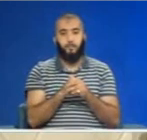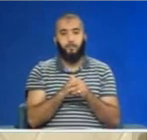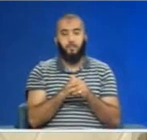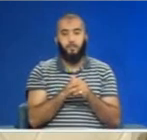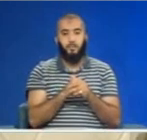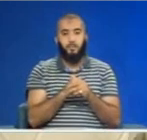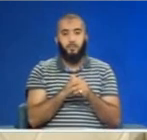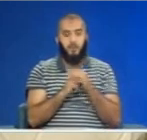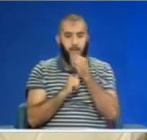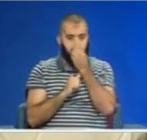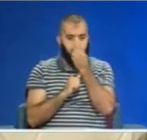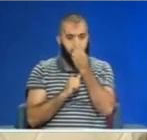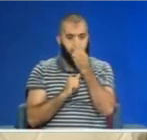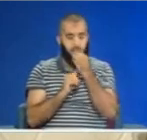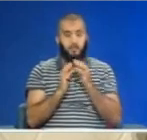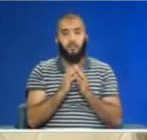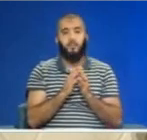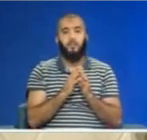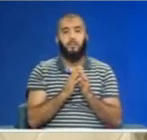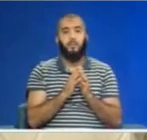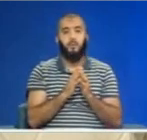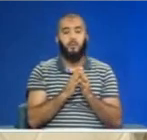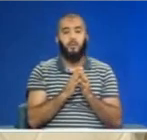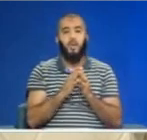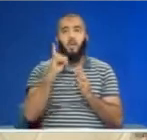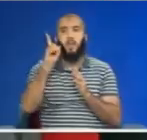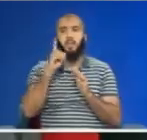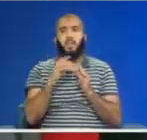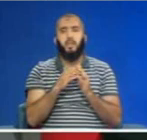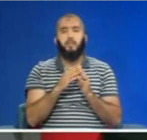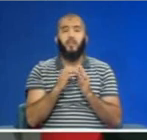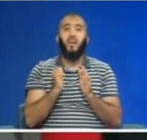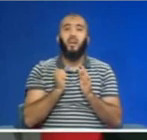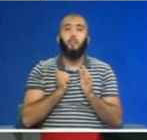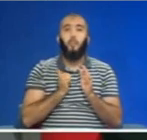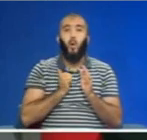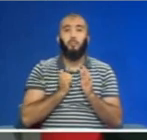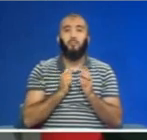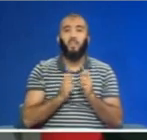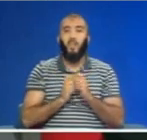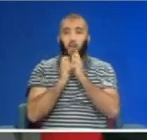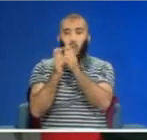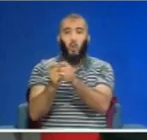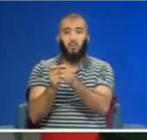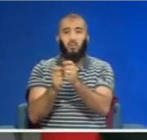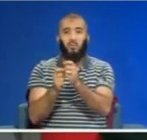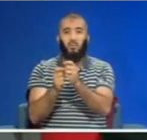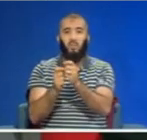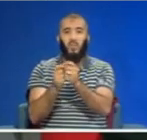من، تقول أنها تركت الأرض لأحد الأبناء. نعم. ومنعت الآخر. إيه، الأرض من